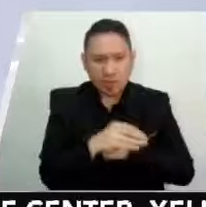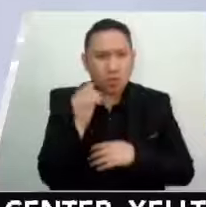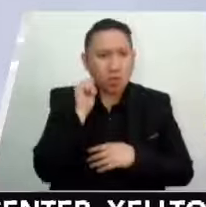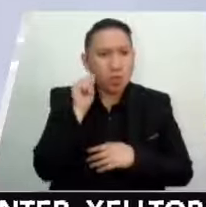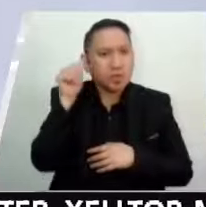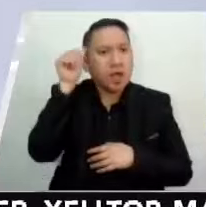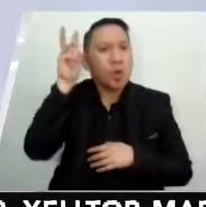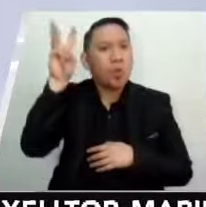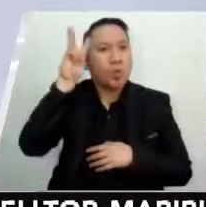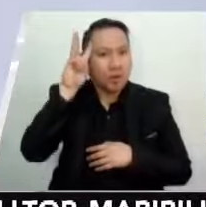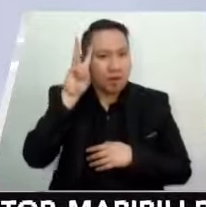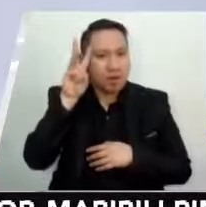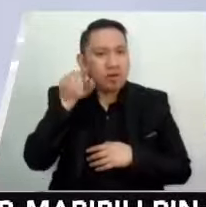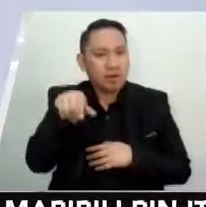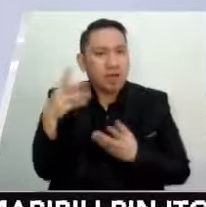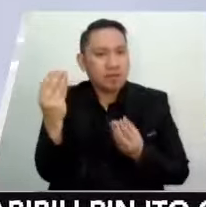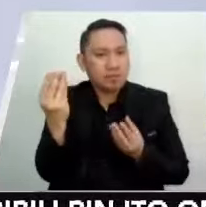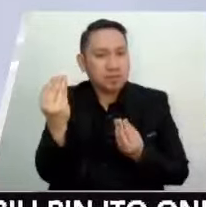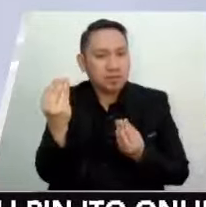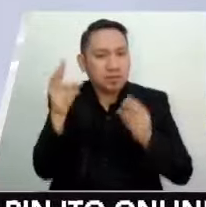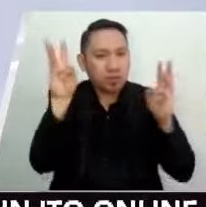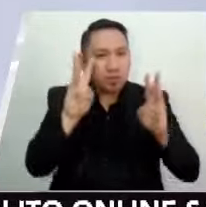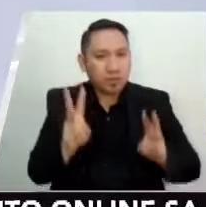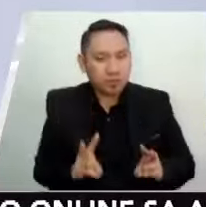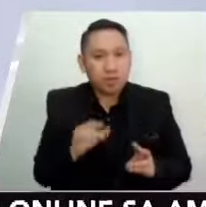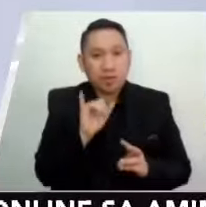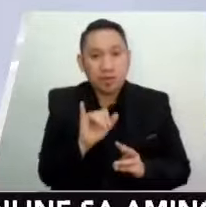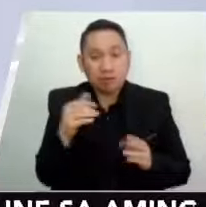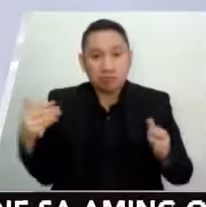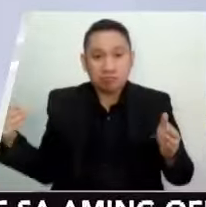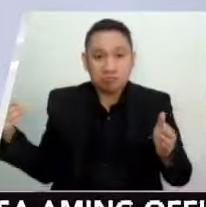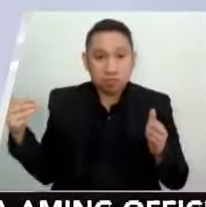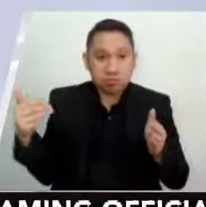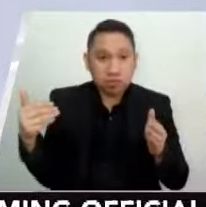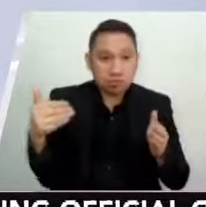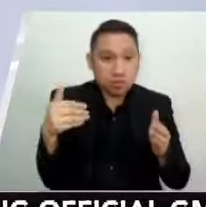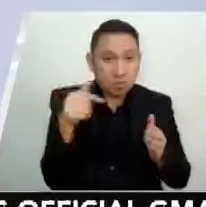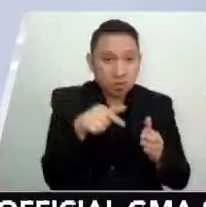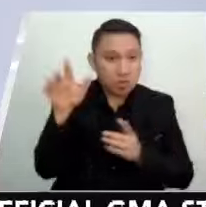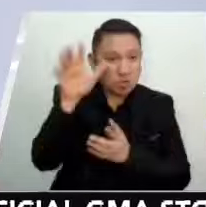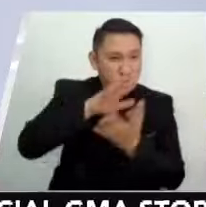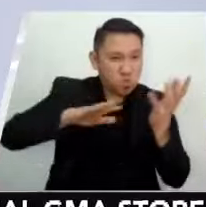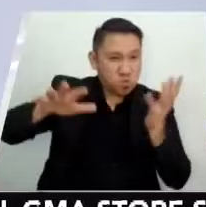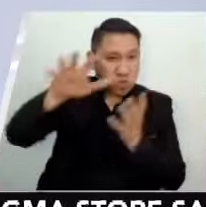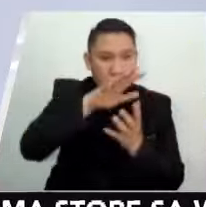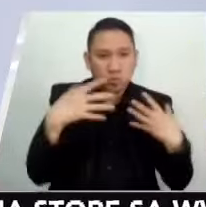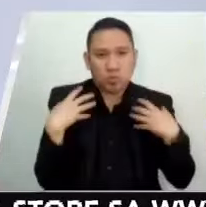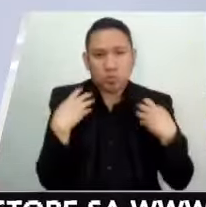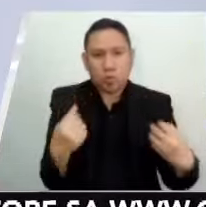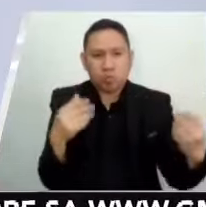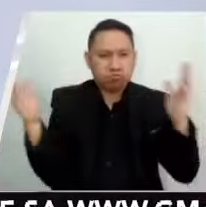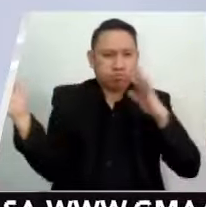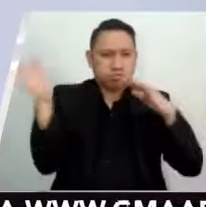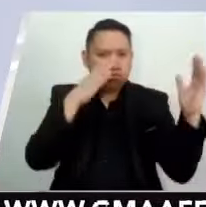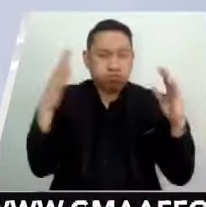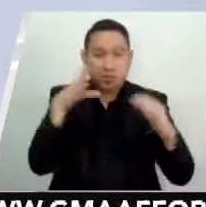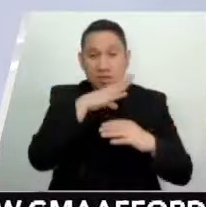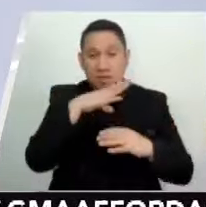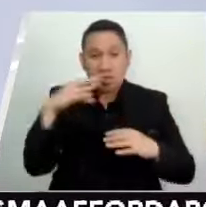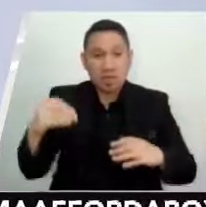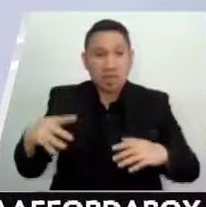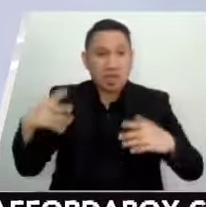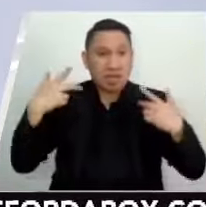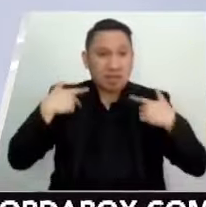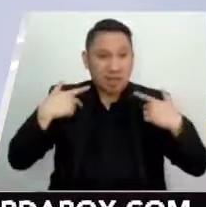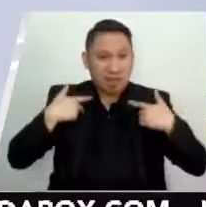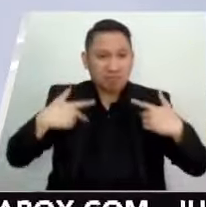of Civil Defense, sa paglapit ng bagyo sa dalampasigan, ang malakas na hangin at ang mababang atmospheric pressure na taglay ng bagyo